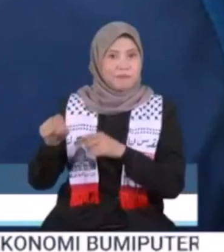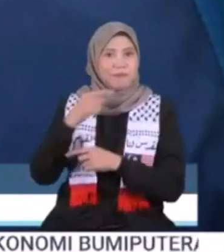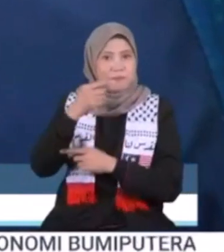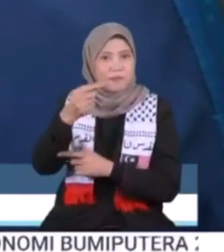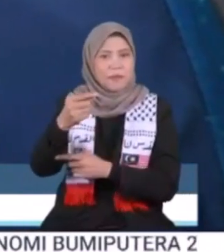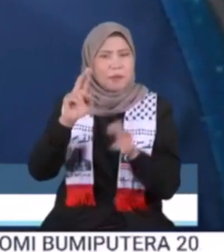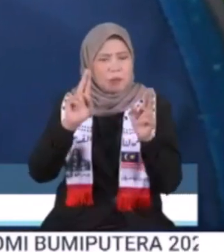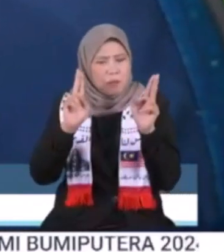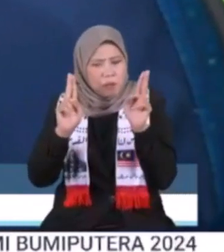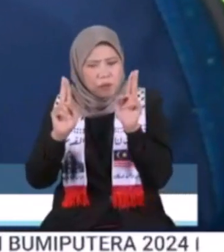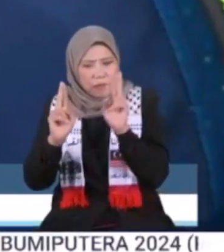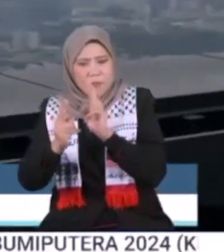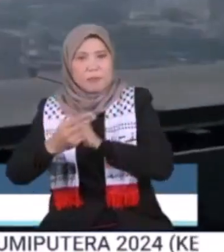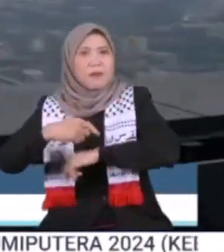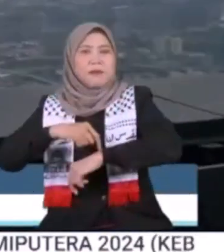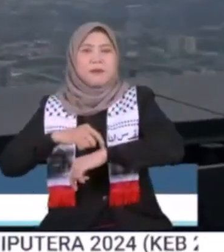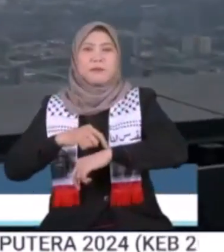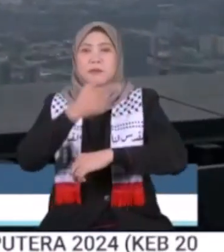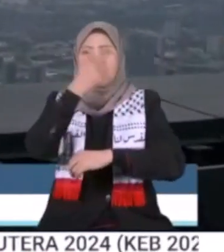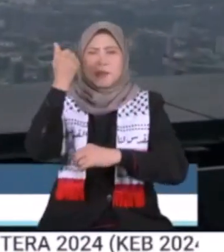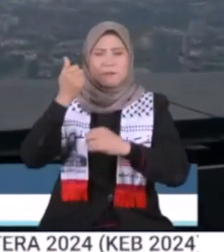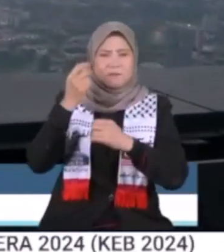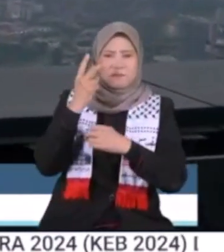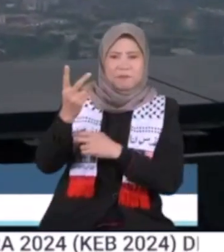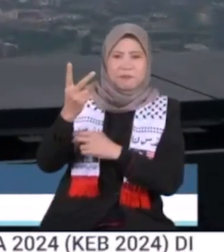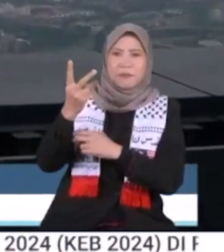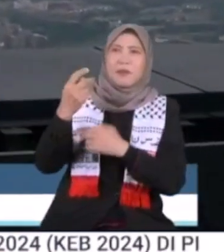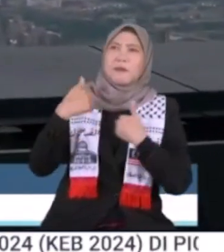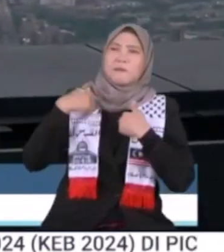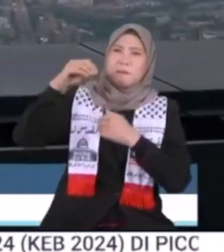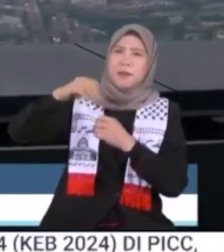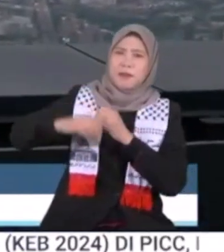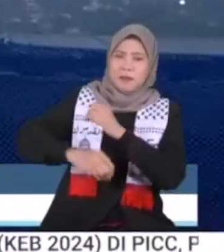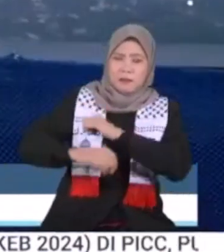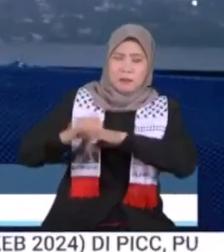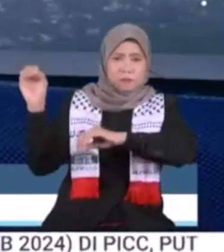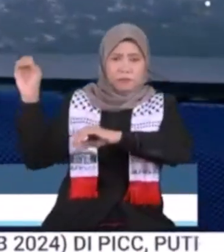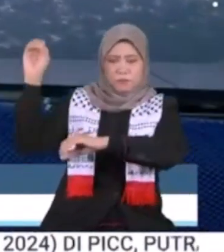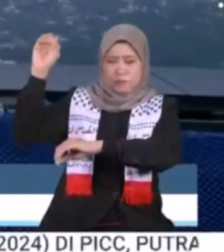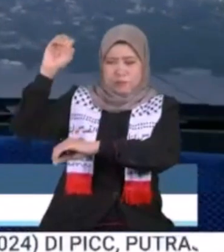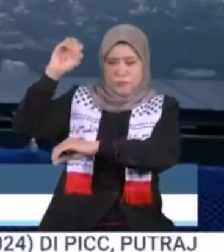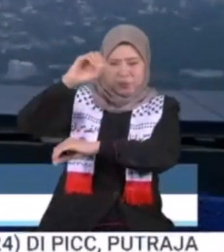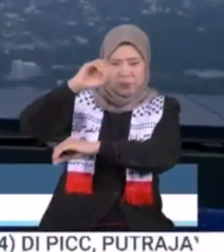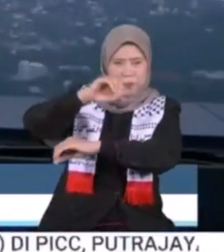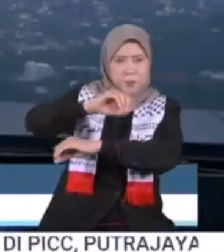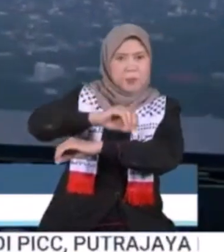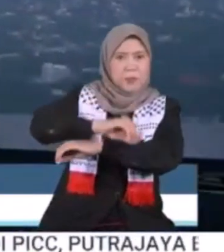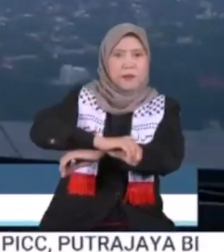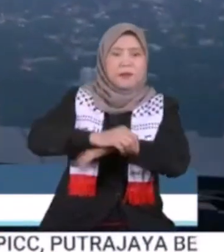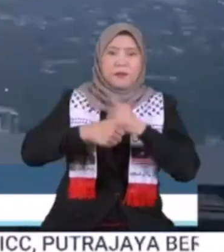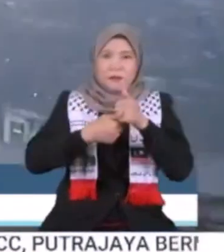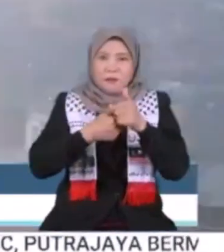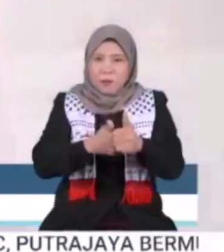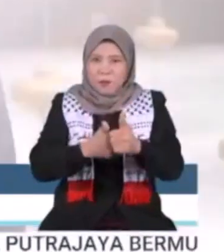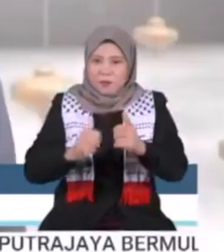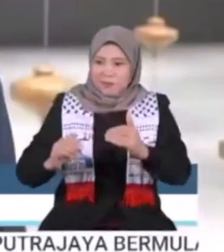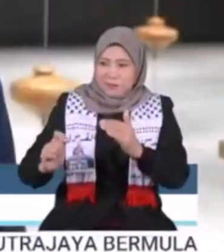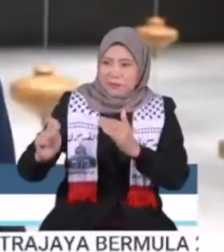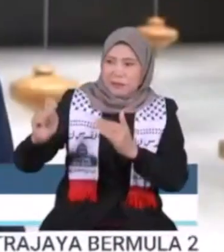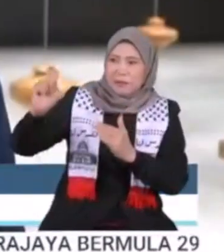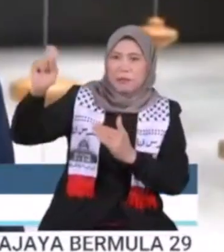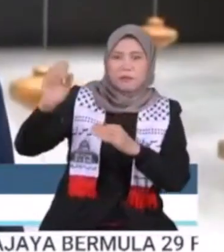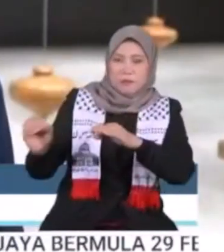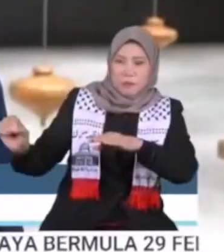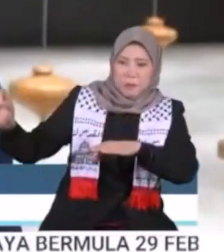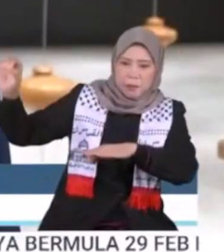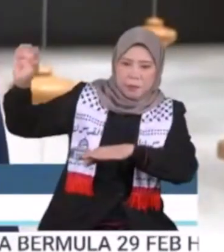perubahan ini berlaku kerana kadar penglihatan terhadap matahari terbenam akan berubah mengikut ketinggian.